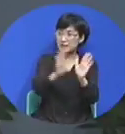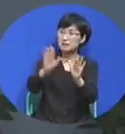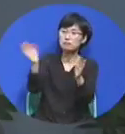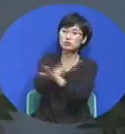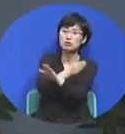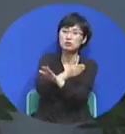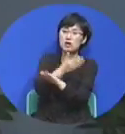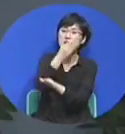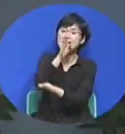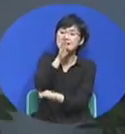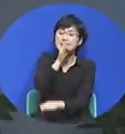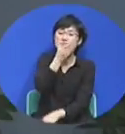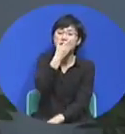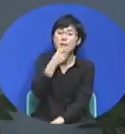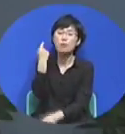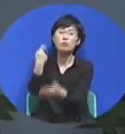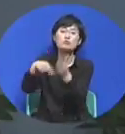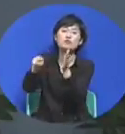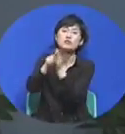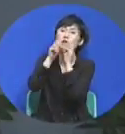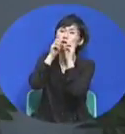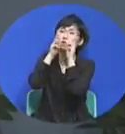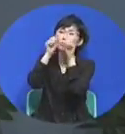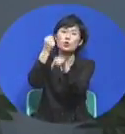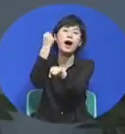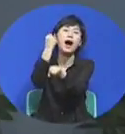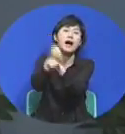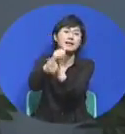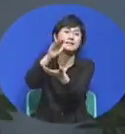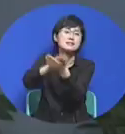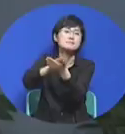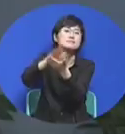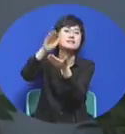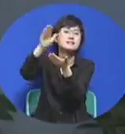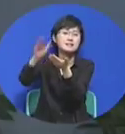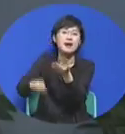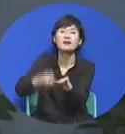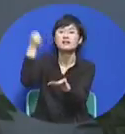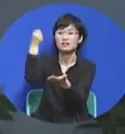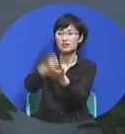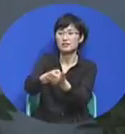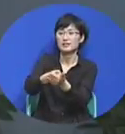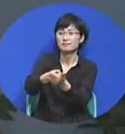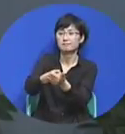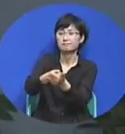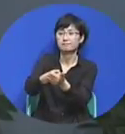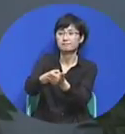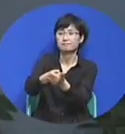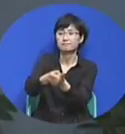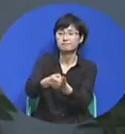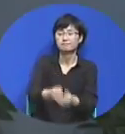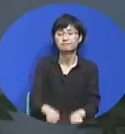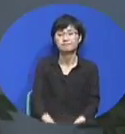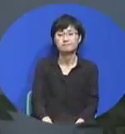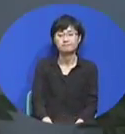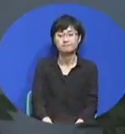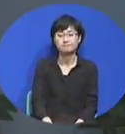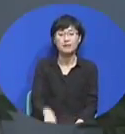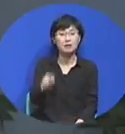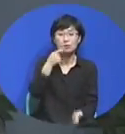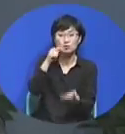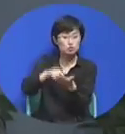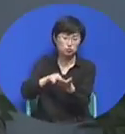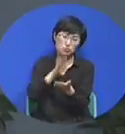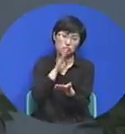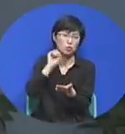I evangelized for myself, but now I will evangelize for the gospel. 그 어려운 결단 아니잖아요. That's not a difficult resolution to make. 저는 그거